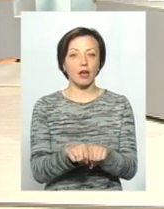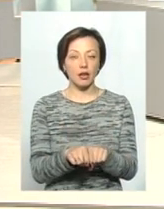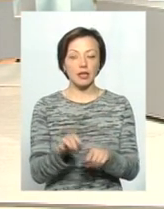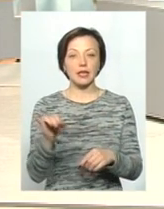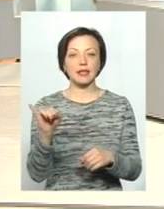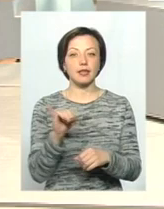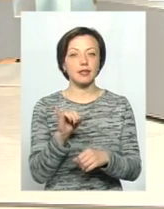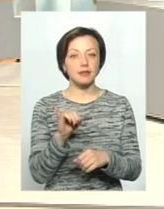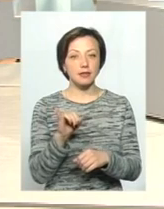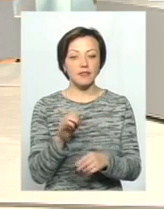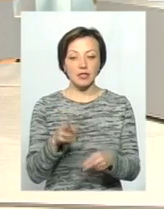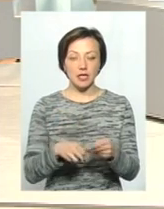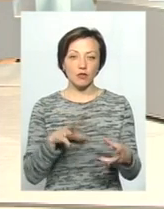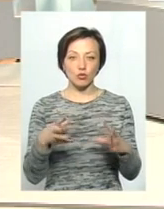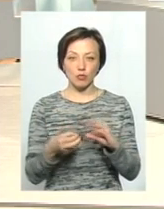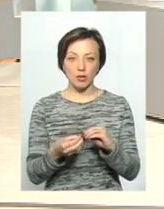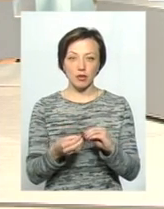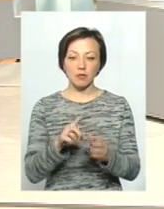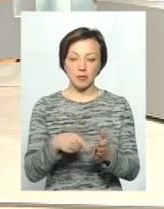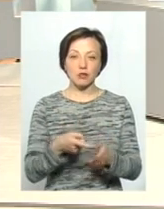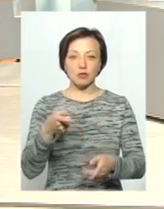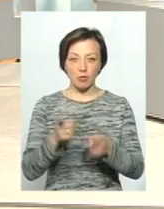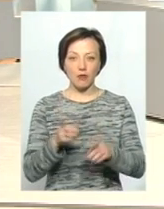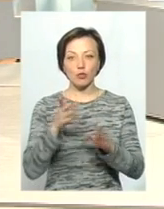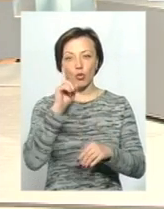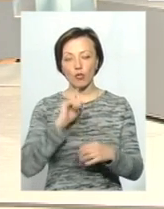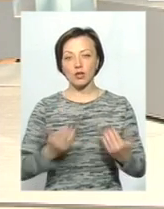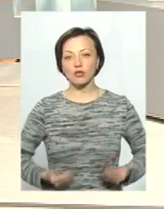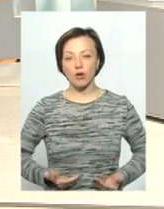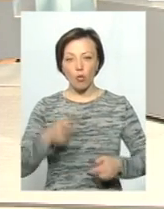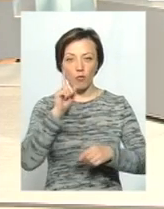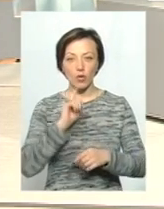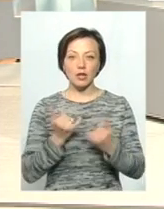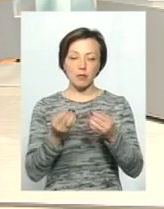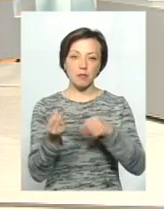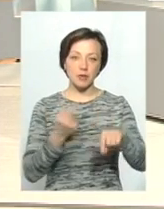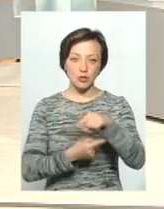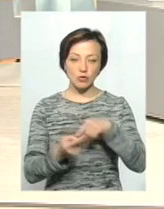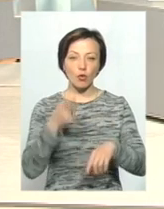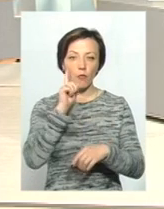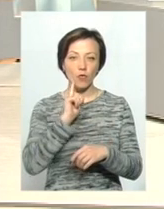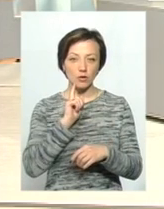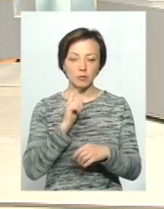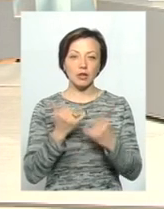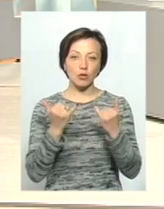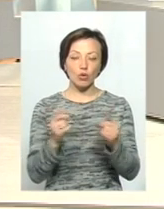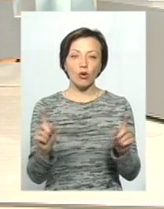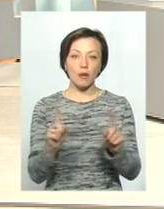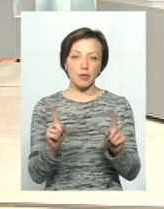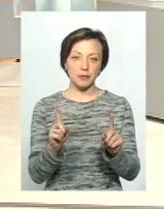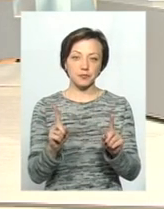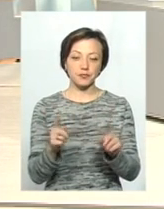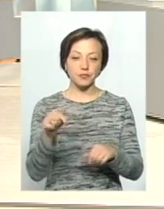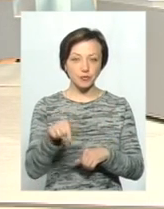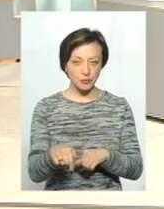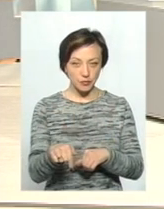І в кінцевому результаті і місто справді буде комфортним для життя, комфортним для бізнесу, комфортним для того, аби